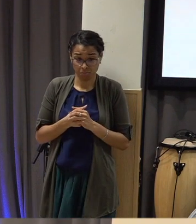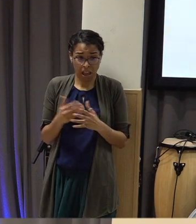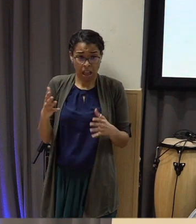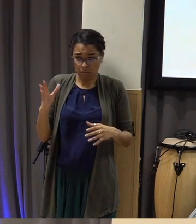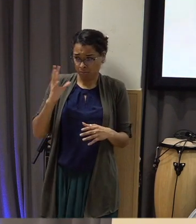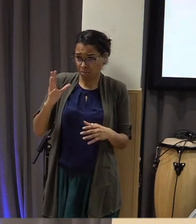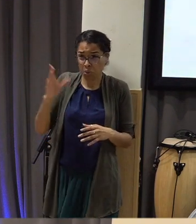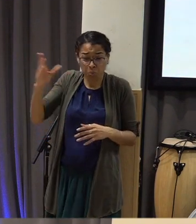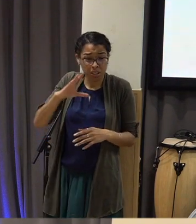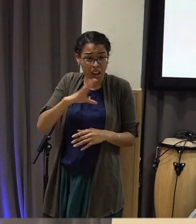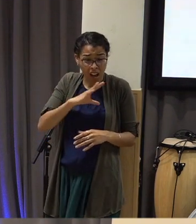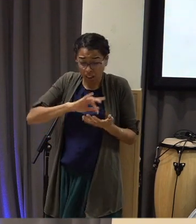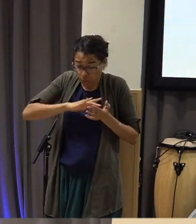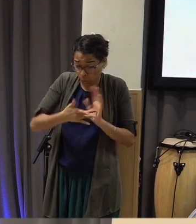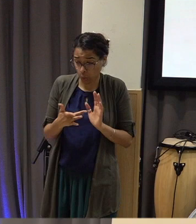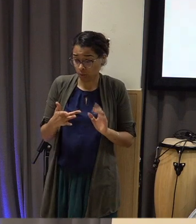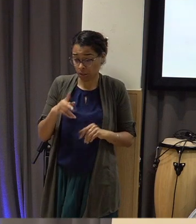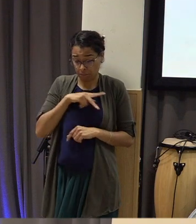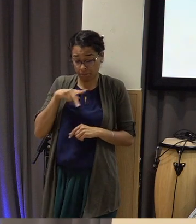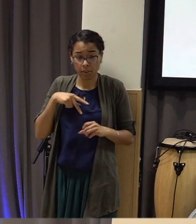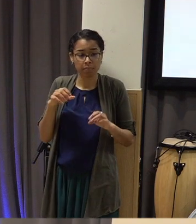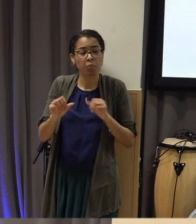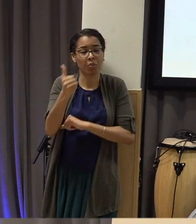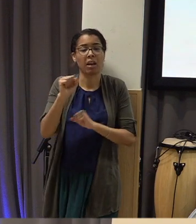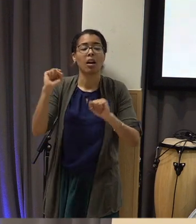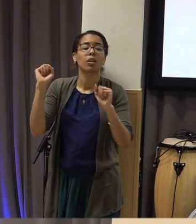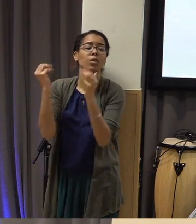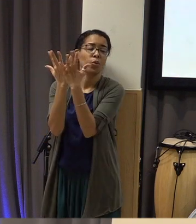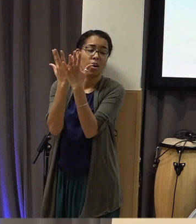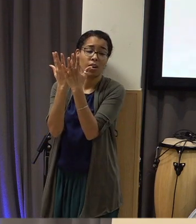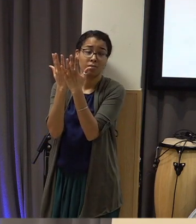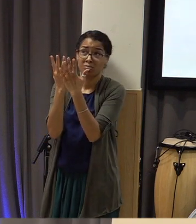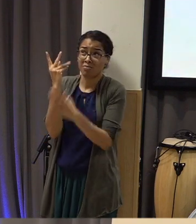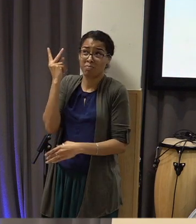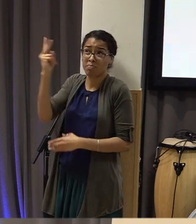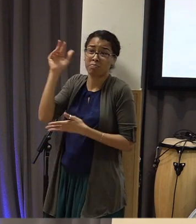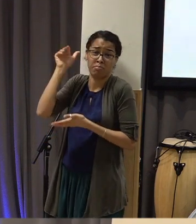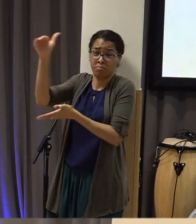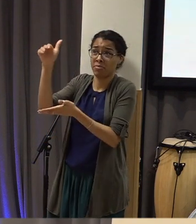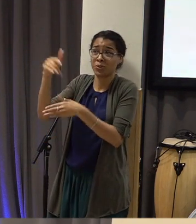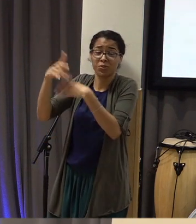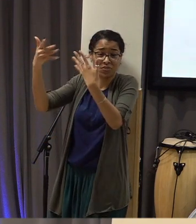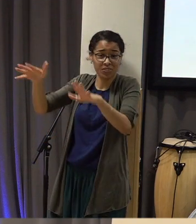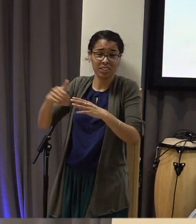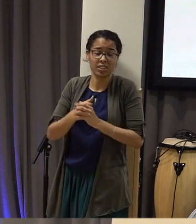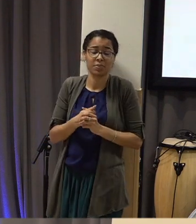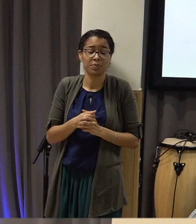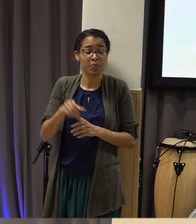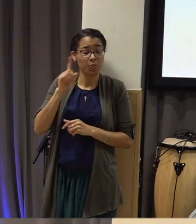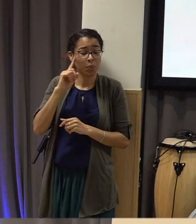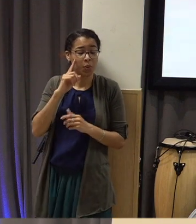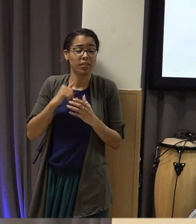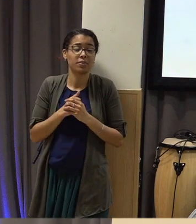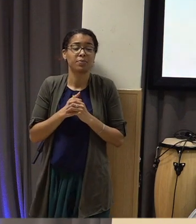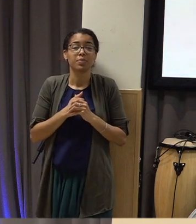Dieu. À commencer par sa gloire. À commencer par la gloire. Il est dit, car c'est à toi